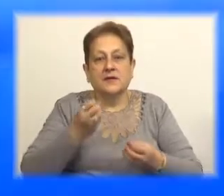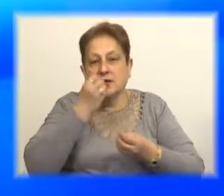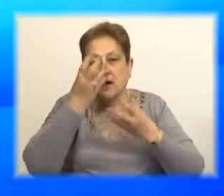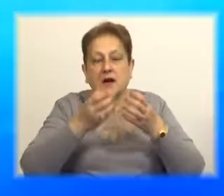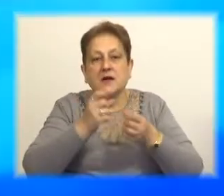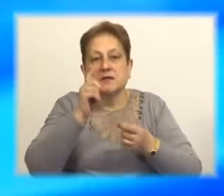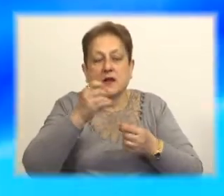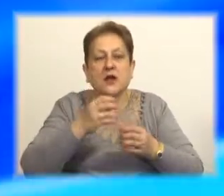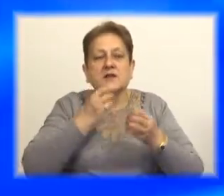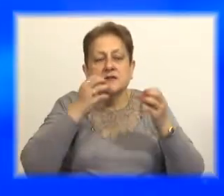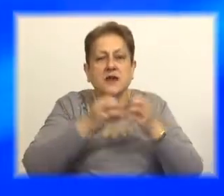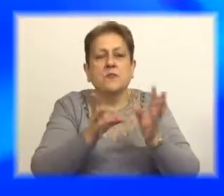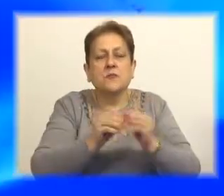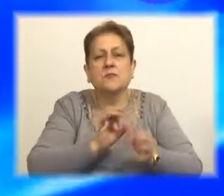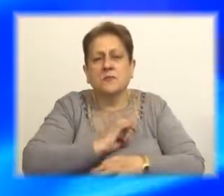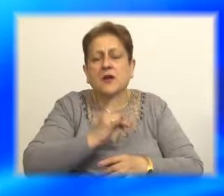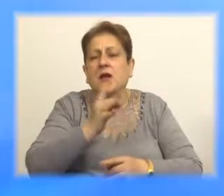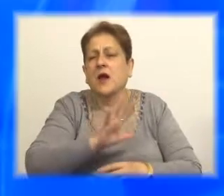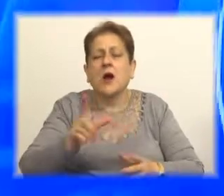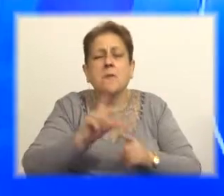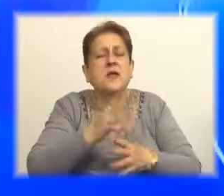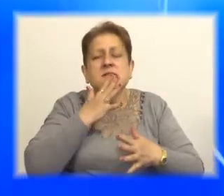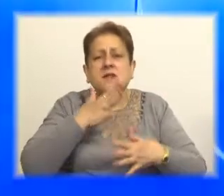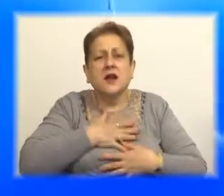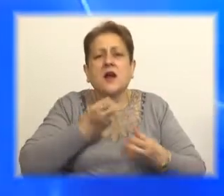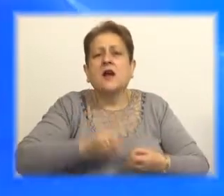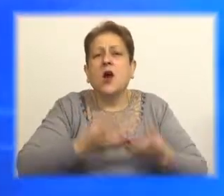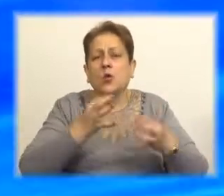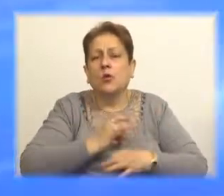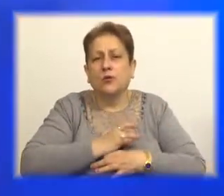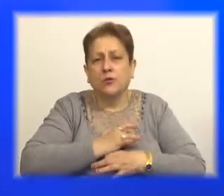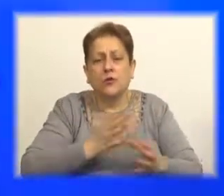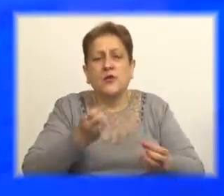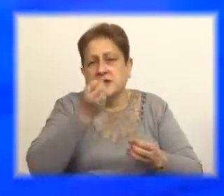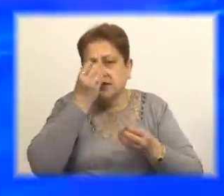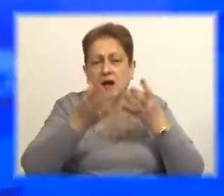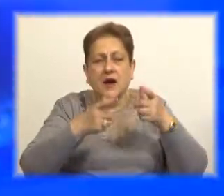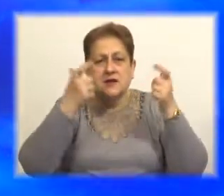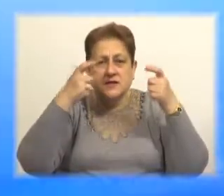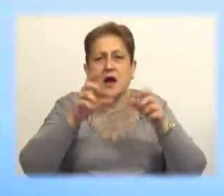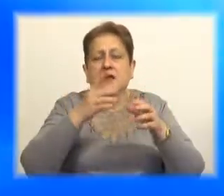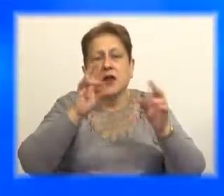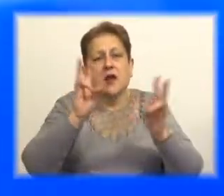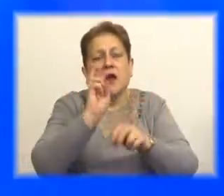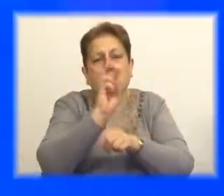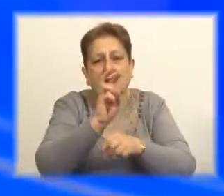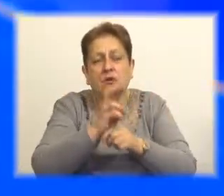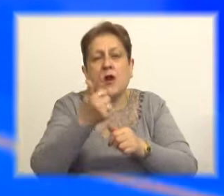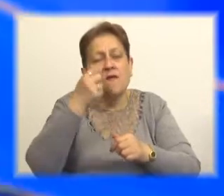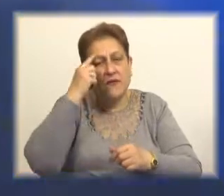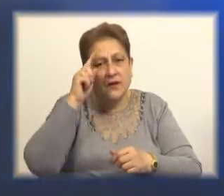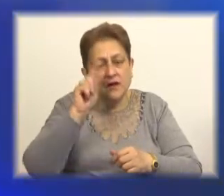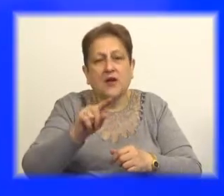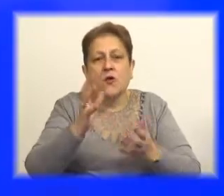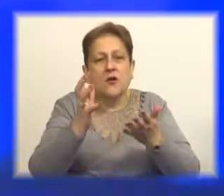Ծաղկազարդն ու զատիկը հարության տոնը երեխաների ամենից սիրելի գարնանային տոներն է։ Ծաղկազարդին փոքրիկները գնում են եկեղեցի ու լավ գիտեն,